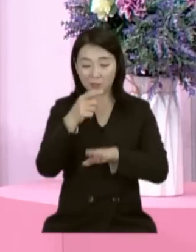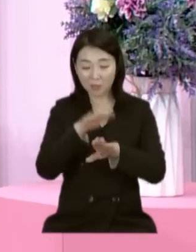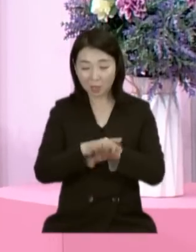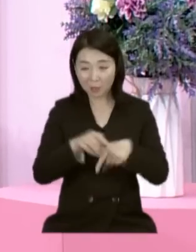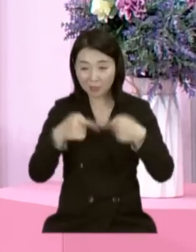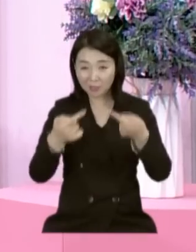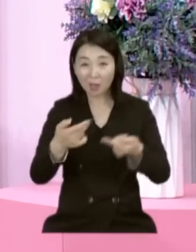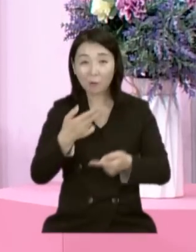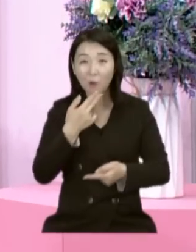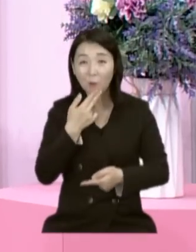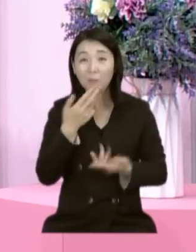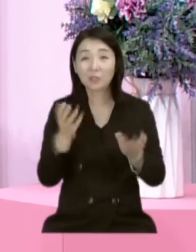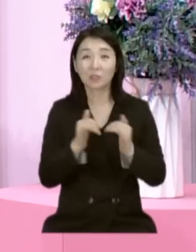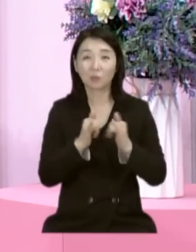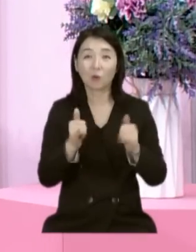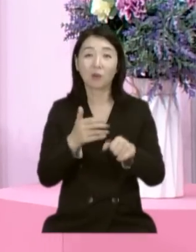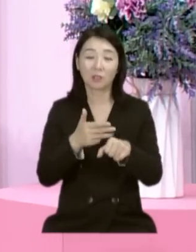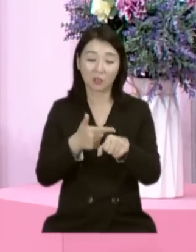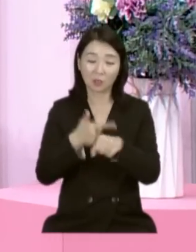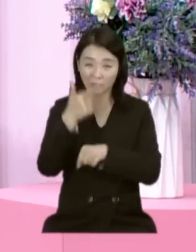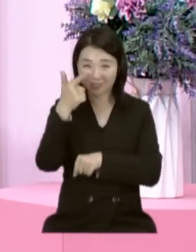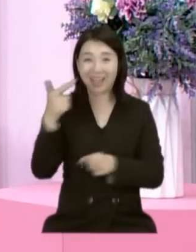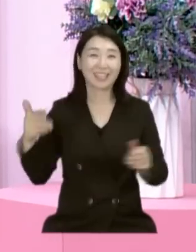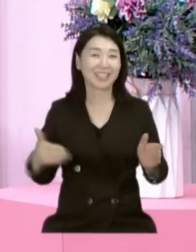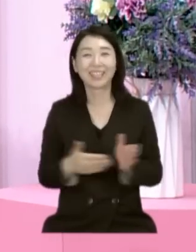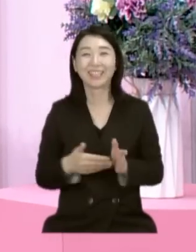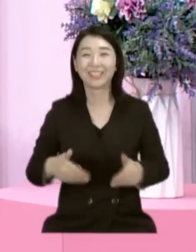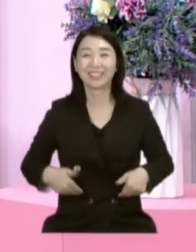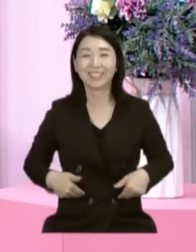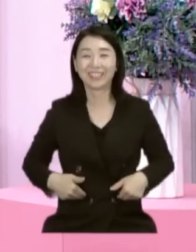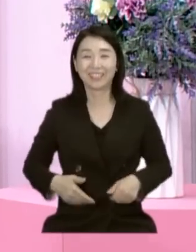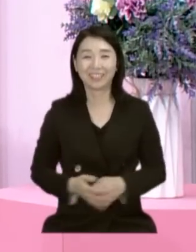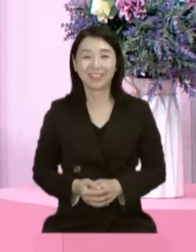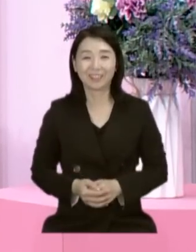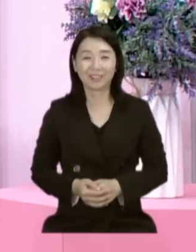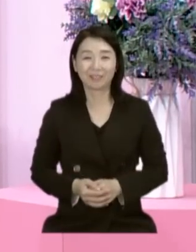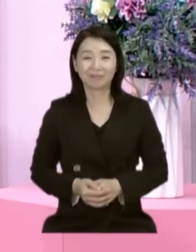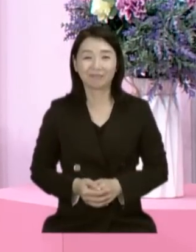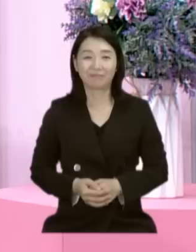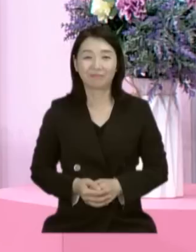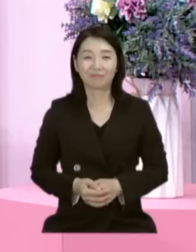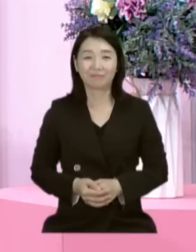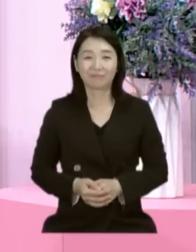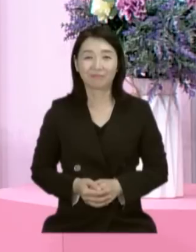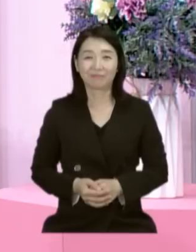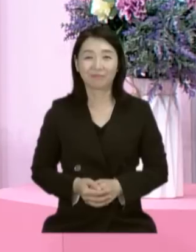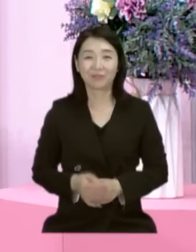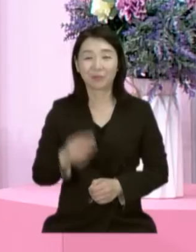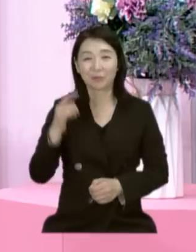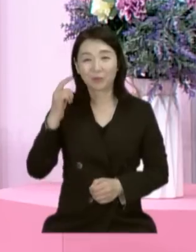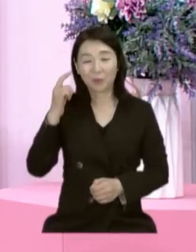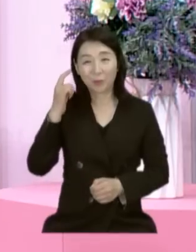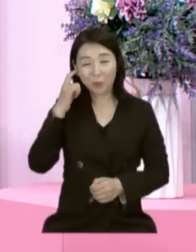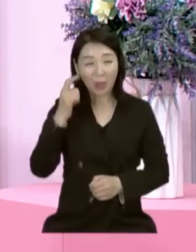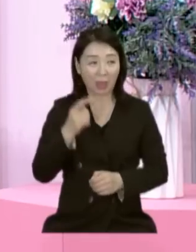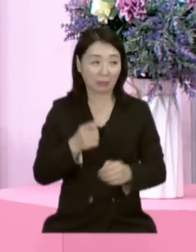예배 참석 안 하는 직원들은 6시까지 근무를 해야 됩니다. 아, 네. 그렇지, 늦게 나왔으니까. 네. 네. 네 이렇게